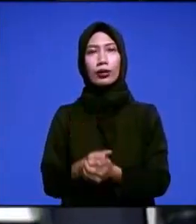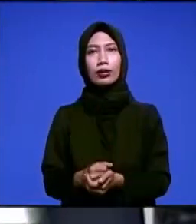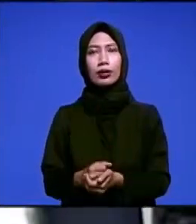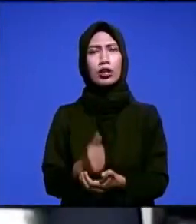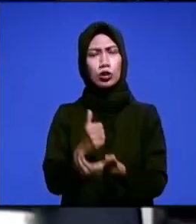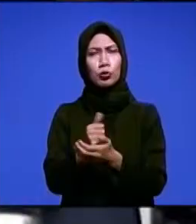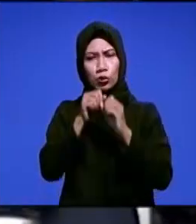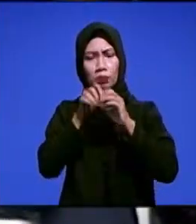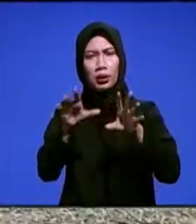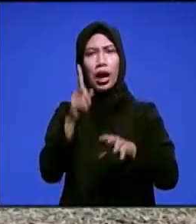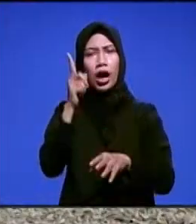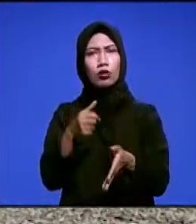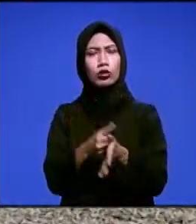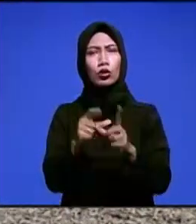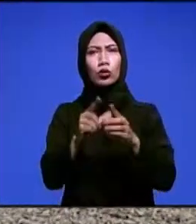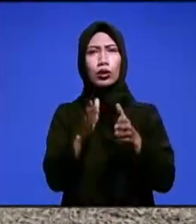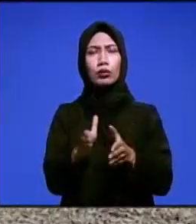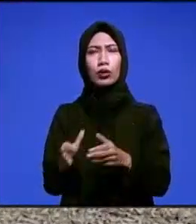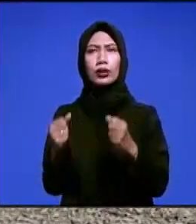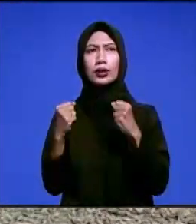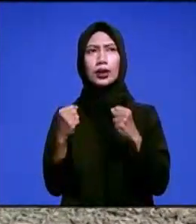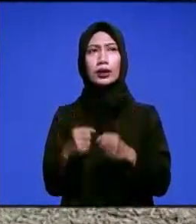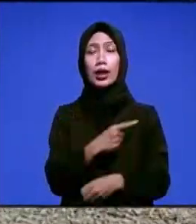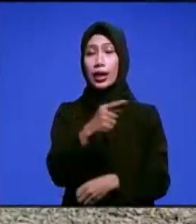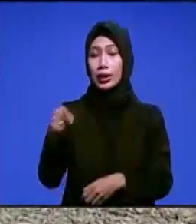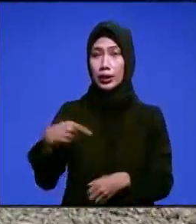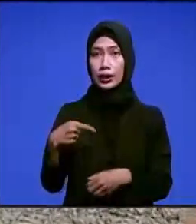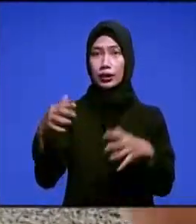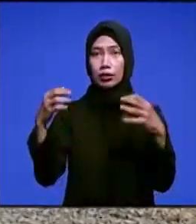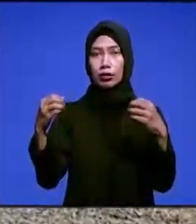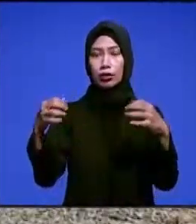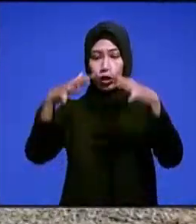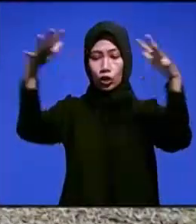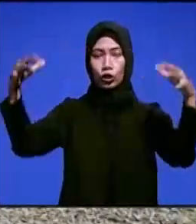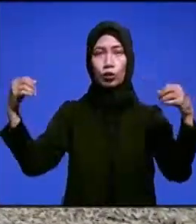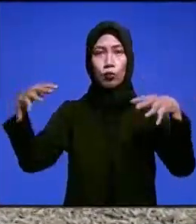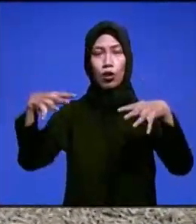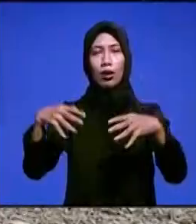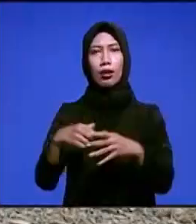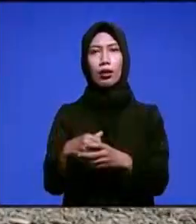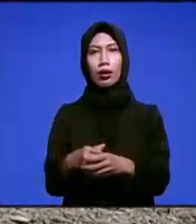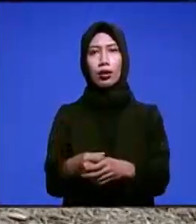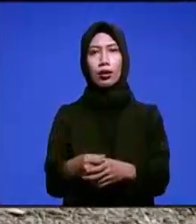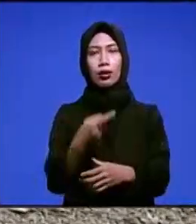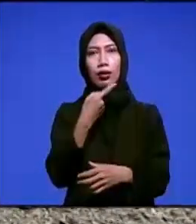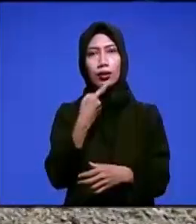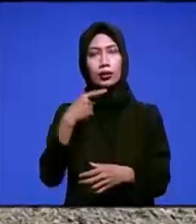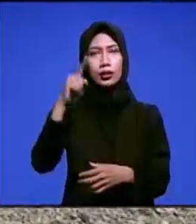kesehatan. Ini alam terbuka. Insya Allah mulai sirkulasi